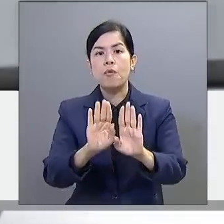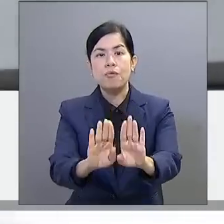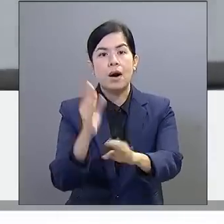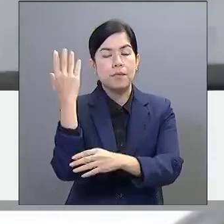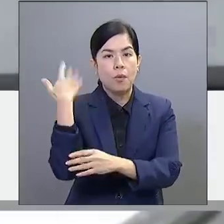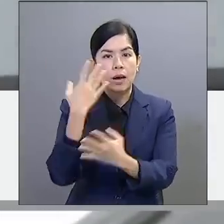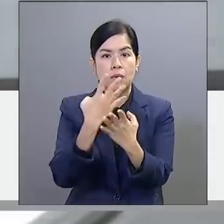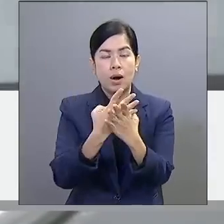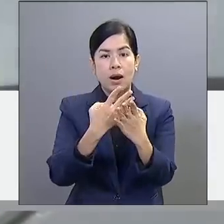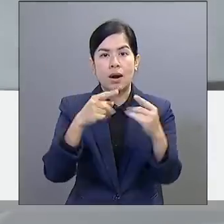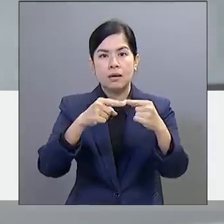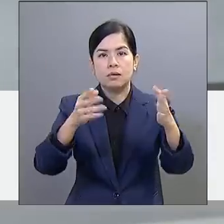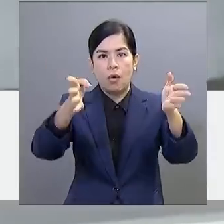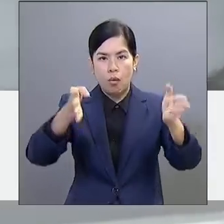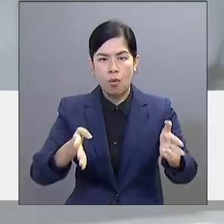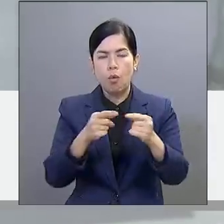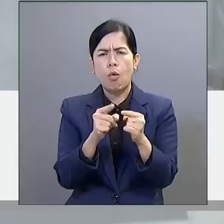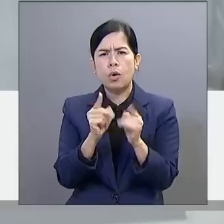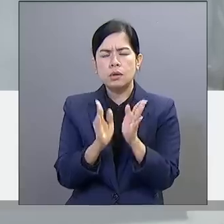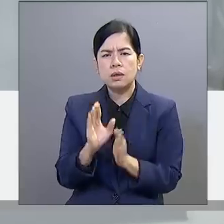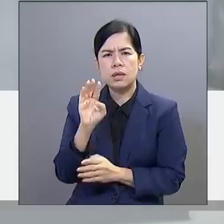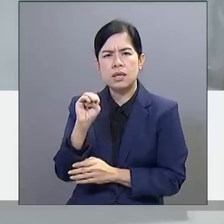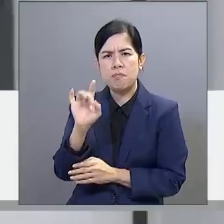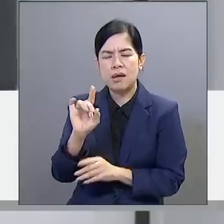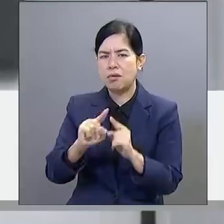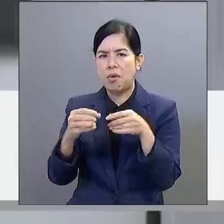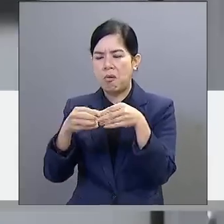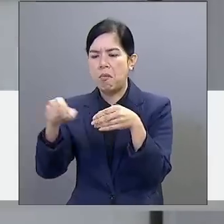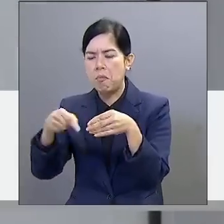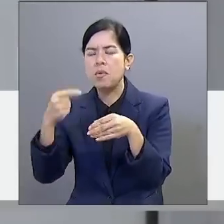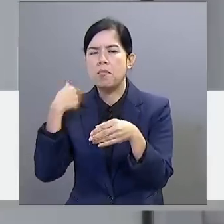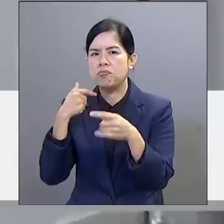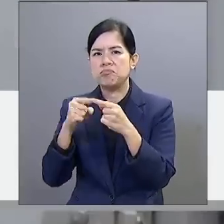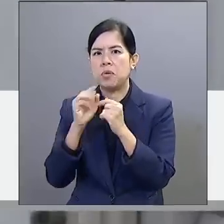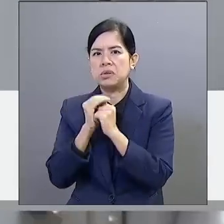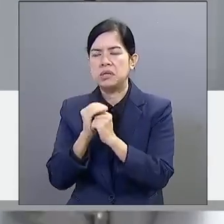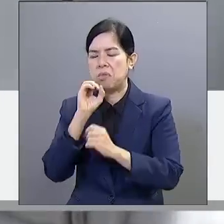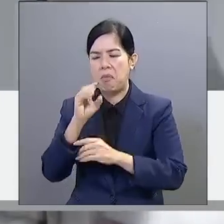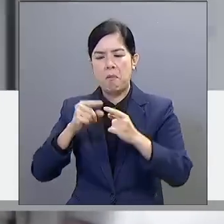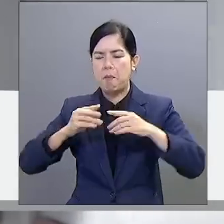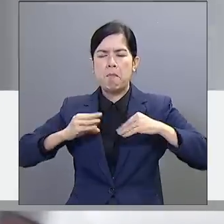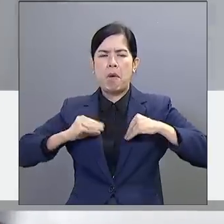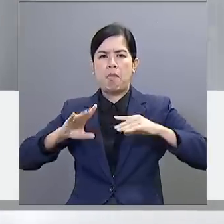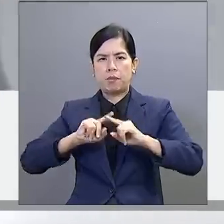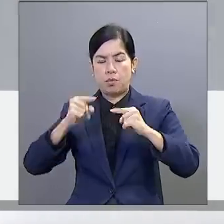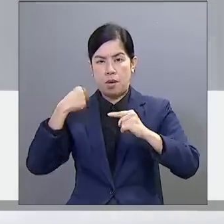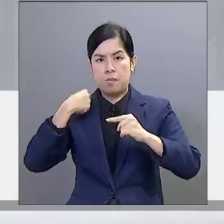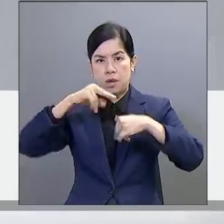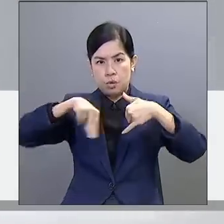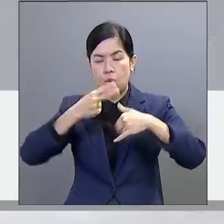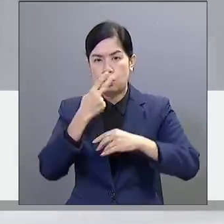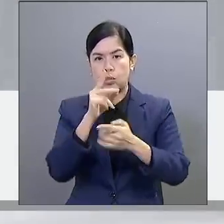48คนวันนี้ก็เป็นกลุ่มที่ยังปฏิเสธข้อกล่าวหาค่ะแต่ก็มีผลตรวจยืนยันจากโรงพยาบาลว่าพบสารเสพติดในร่างก